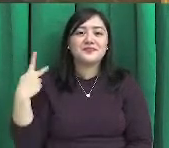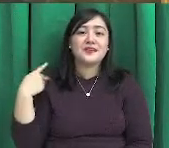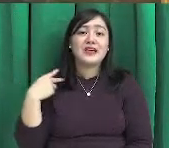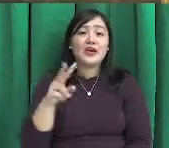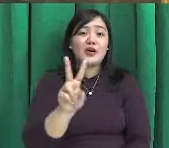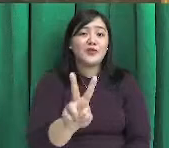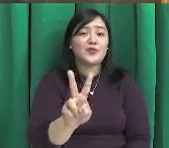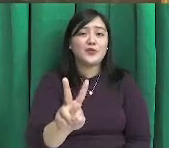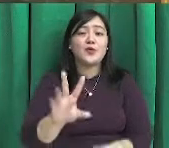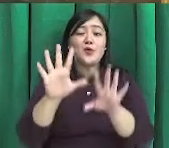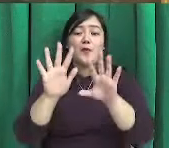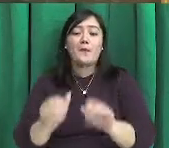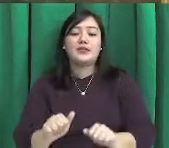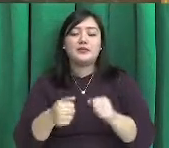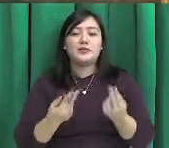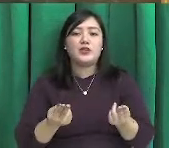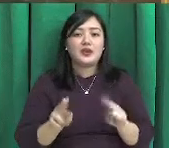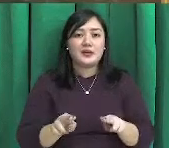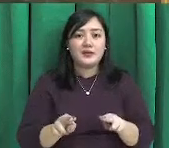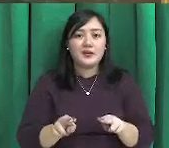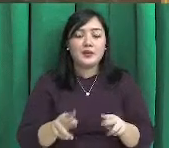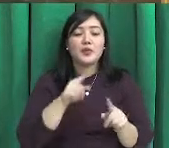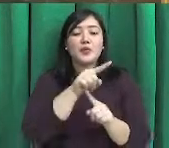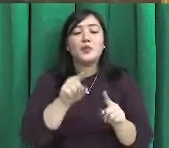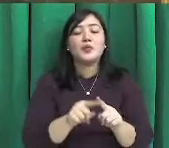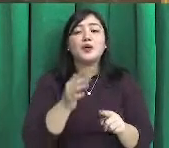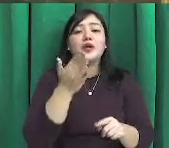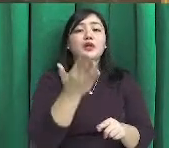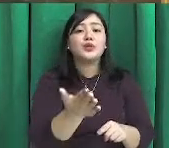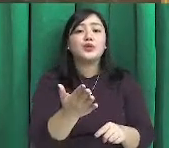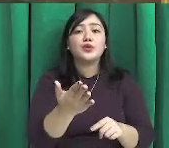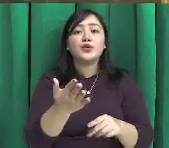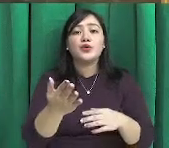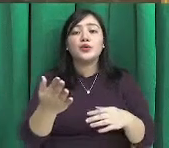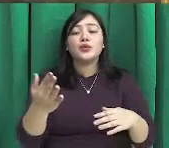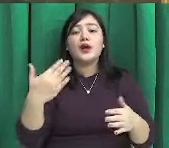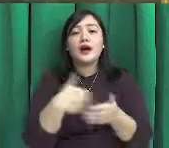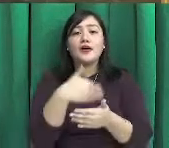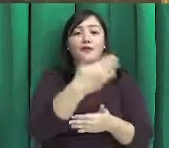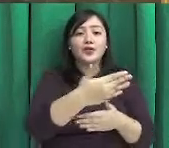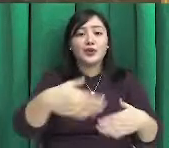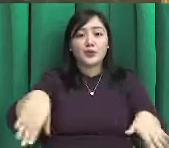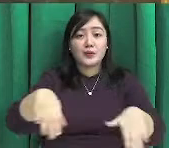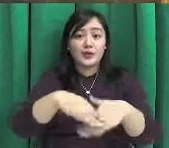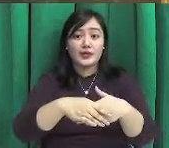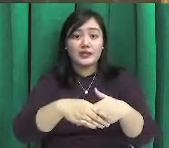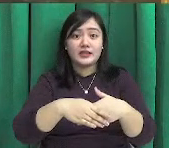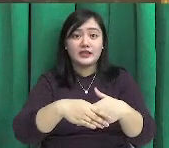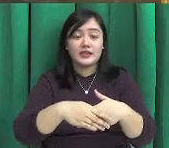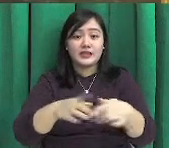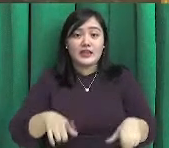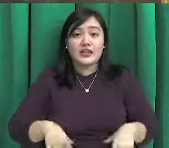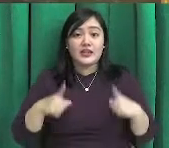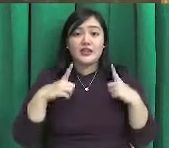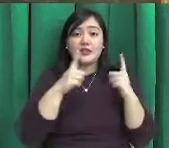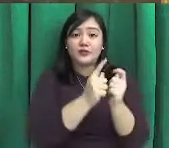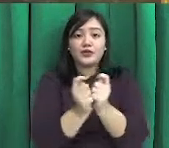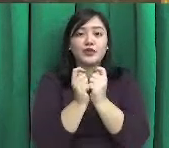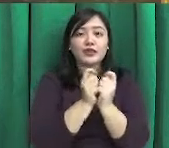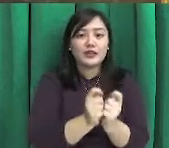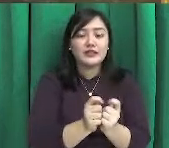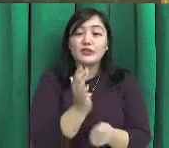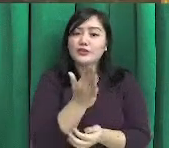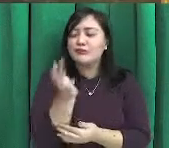kayo, lalo mong makikita yung kabutihan. Mas maganda pa pala pag nakasama mo siya. Okay. Meron ganun eh.